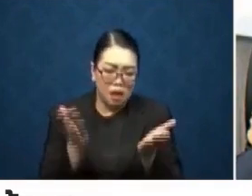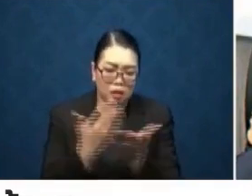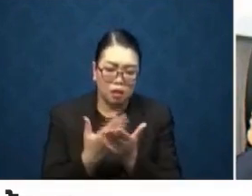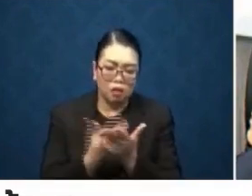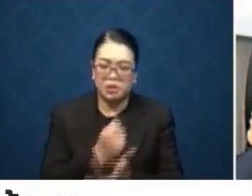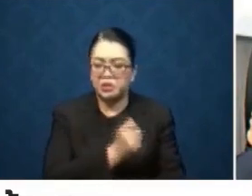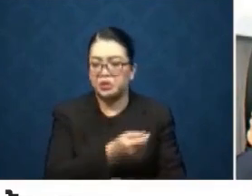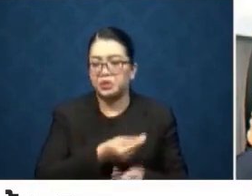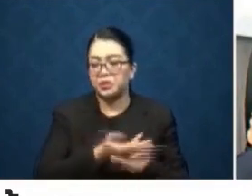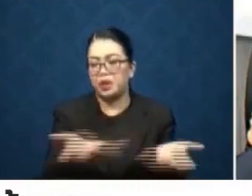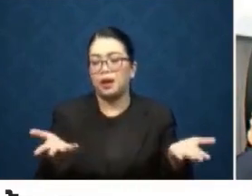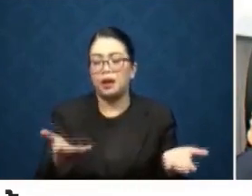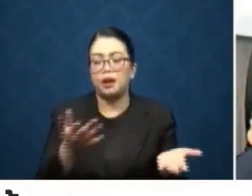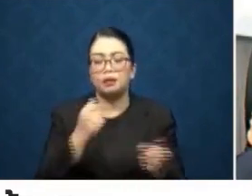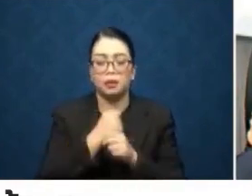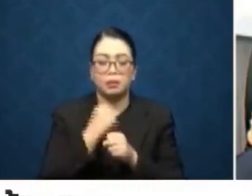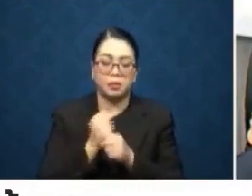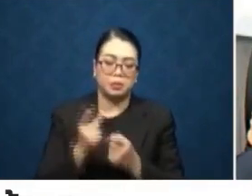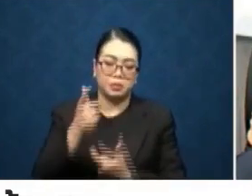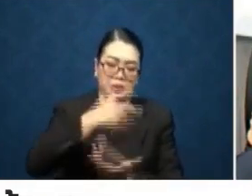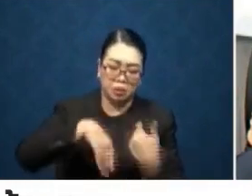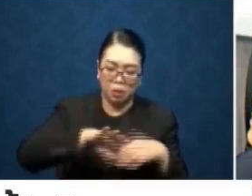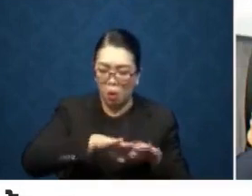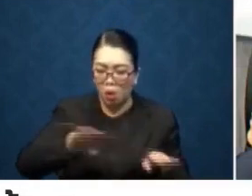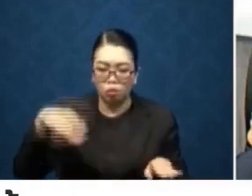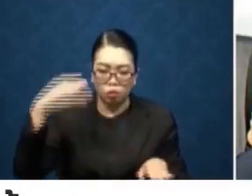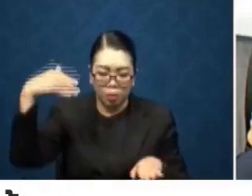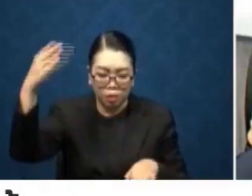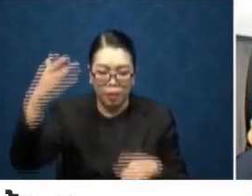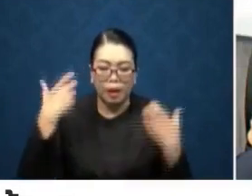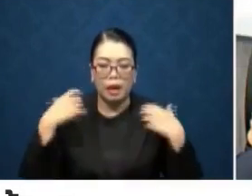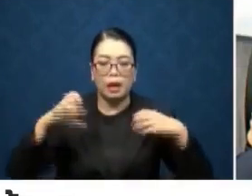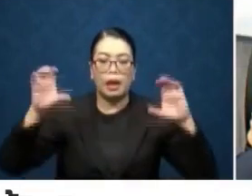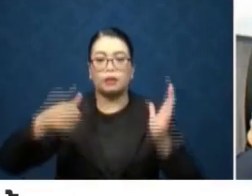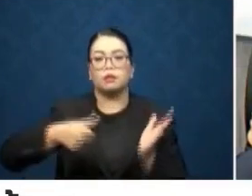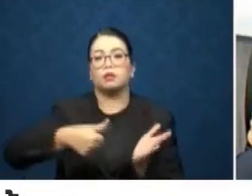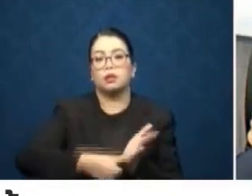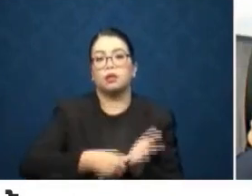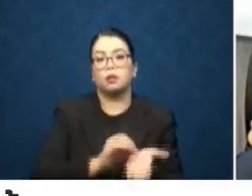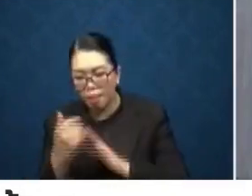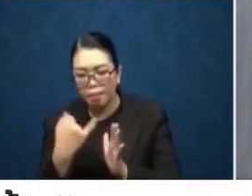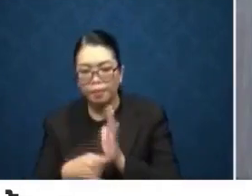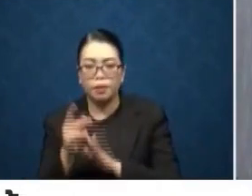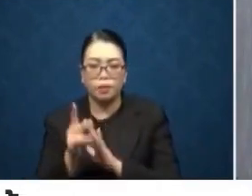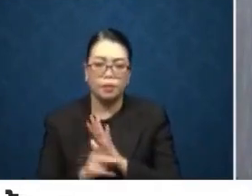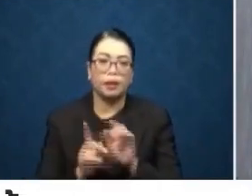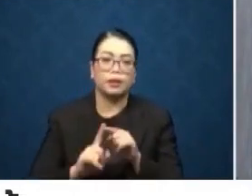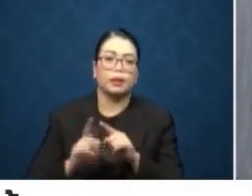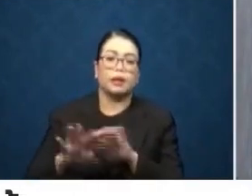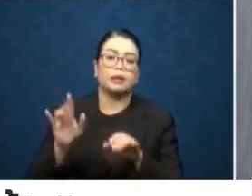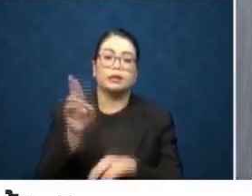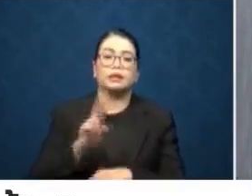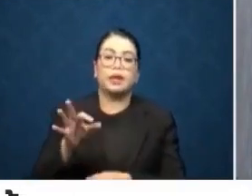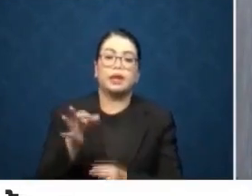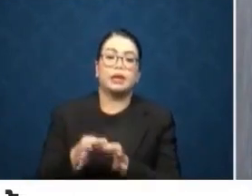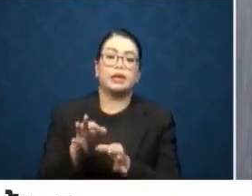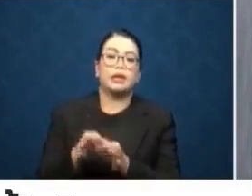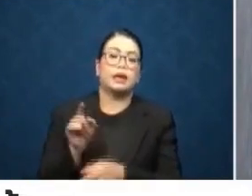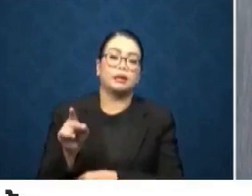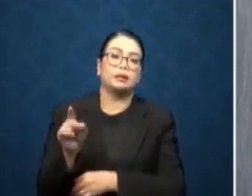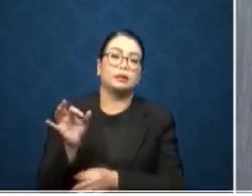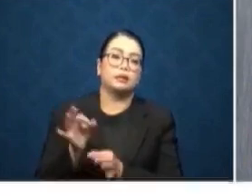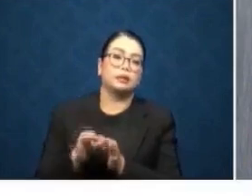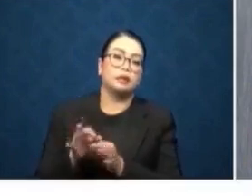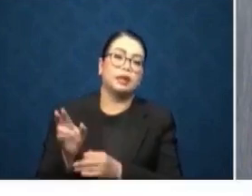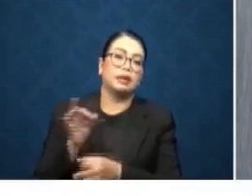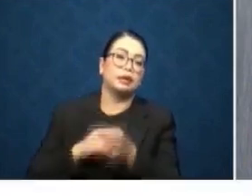สถิรพรเครื่องพังไปนโยบายเรื่องนี้จะสร้างพาระหนี้สินให้กับรัฐเกิดขึ้นไปอย่างมากในอนาคตท่านประธานครับรัฐบาลมองแต่ผล